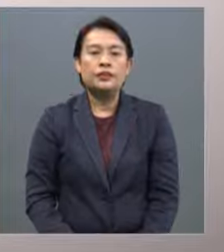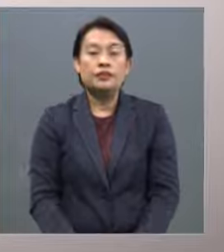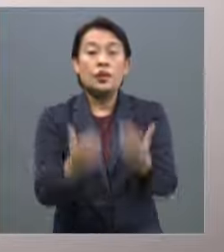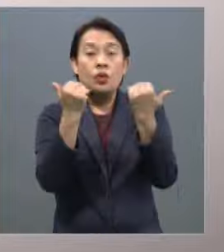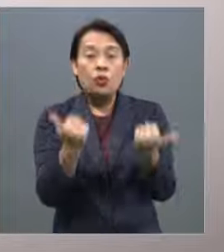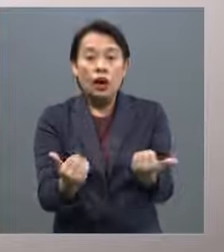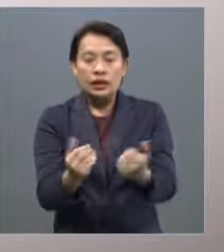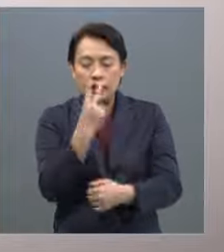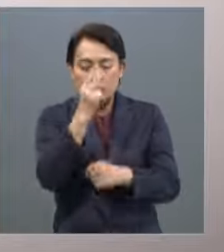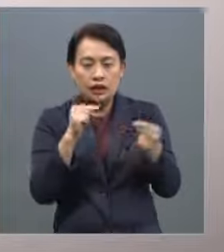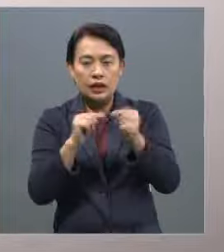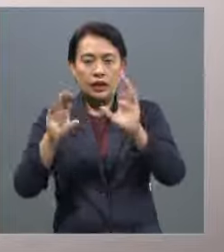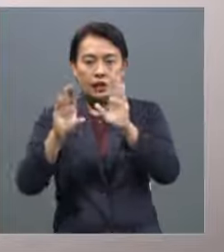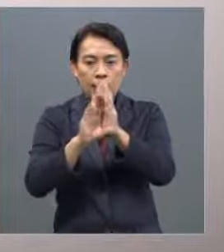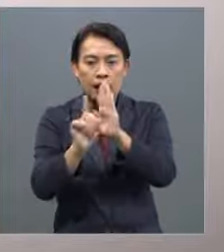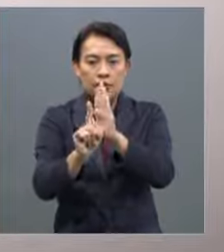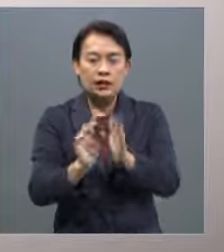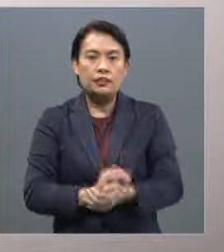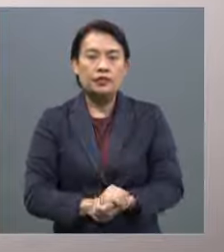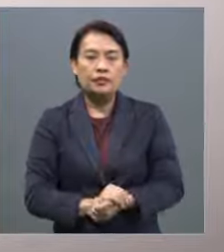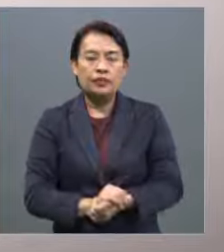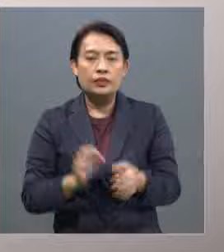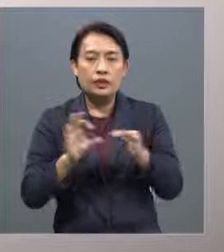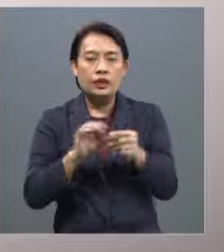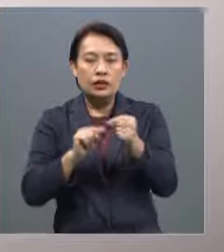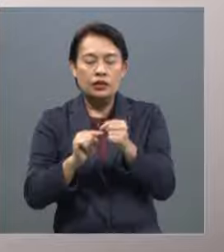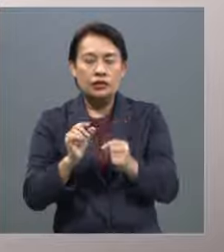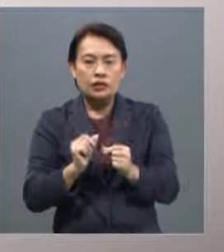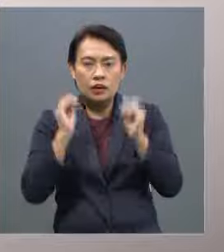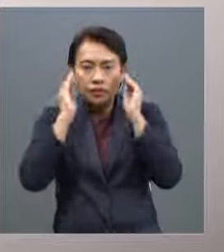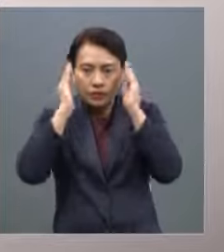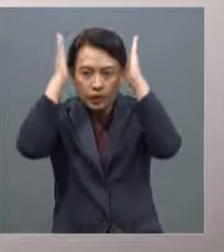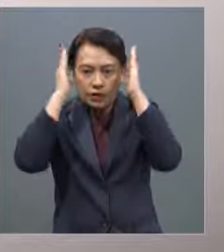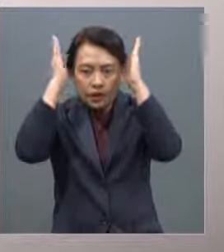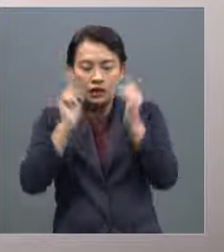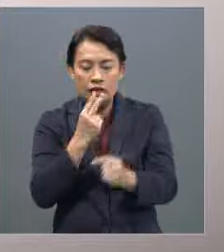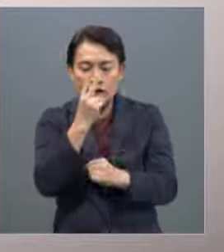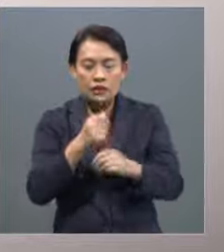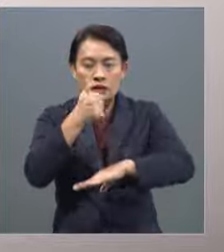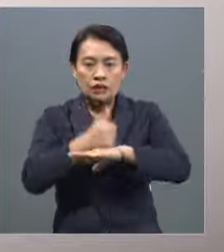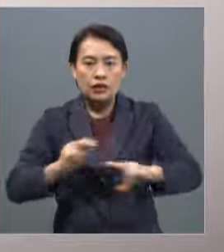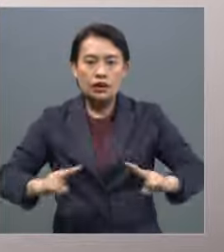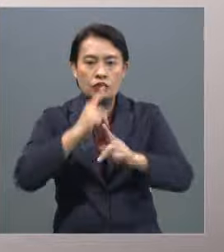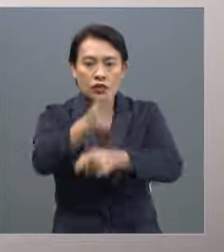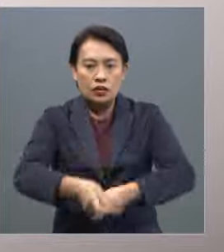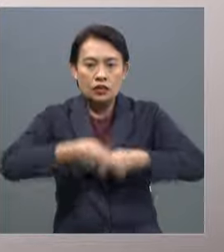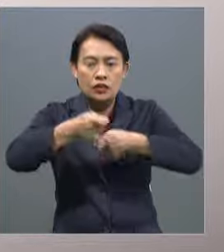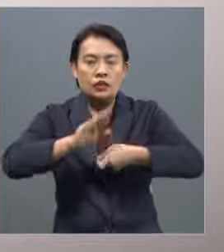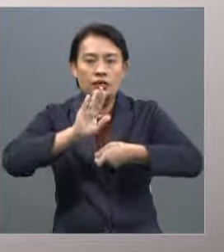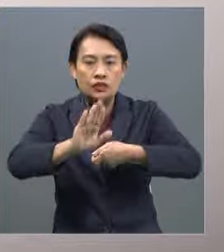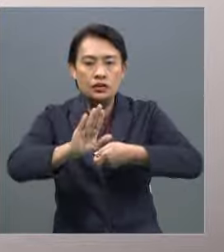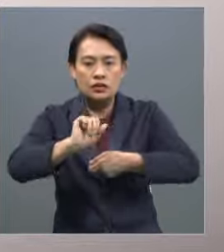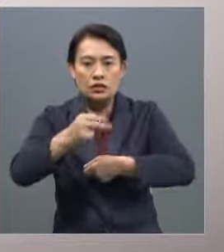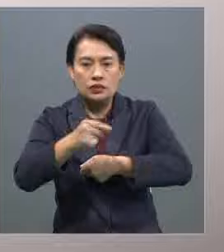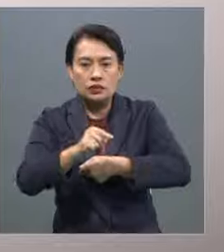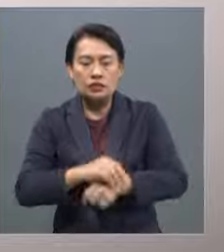ที่ได้เป็นภาพปรากฏออกมาก็คือจะมีร้อยเอกธรรมนัสพรหมเผ่ารัฐมนตรีว่าการกระทรวงเกษตรและสหกรณ์ที่เดินทางไปรับคุณ